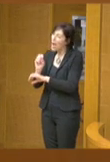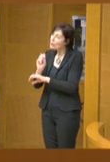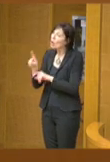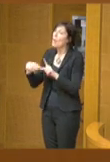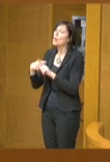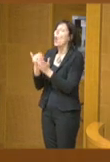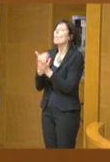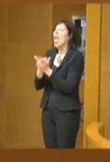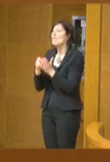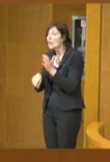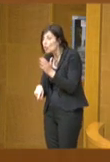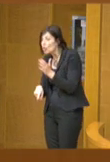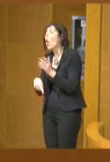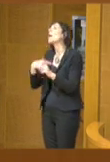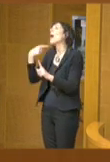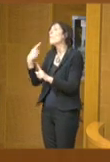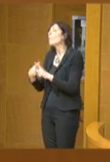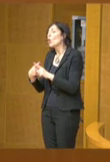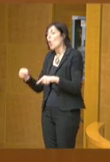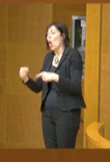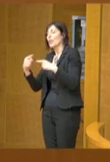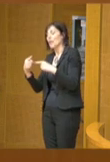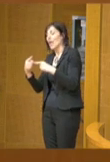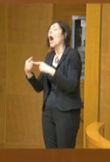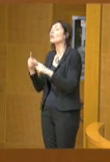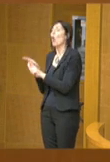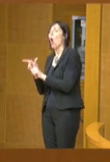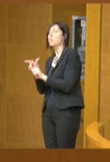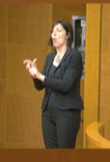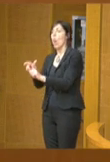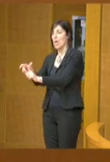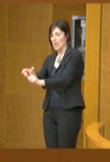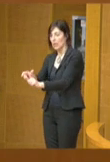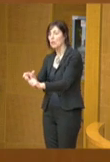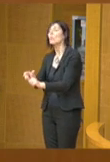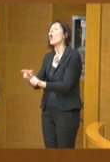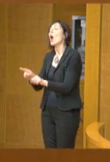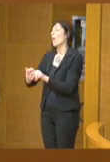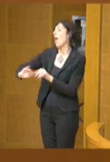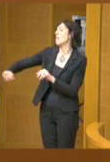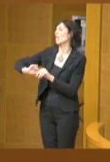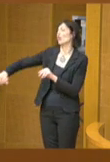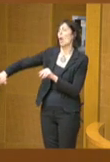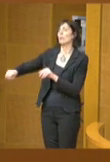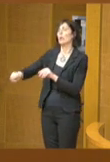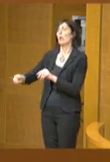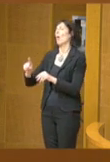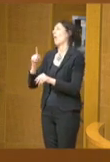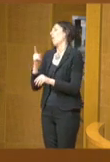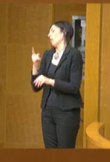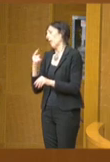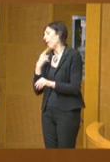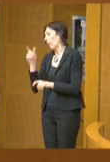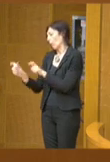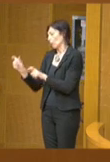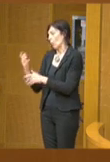di contrasto al fenomeno del bullismo e della marginalizzazione nei confronti delle persone con